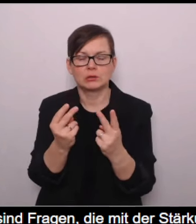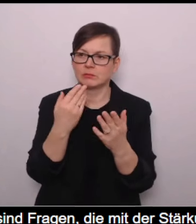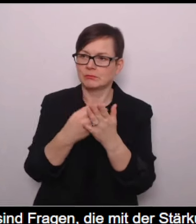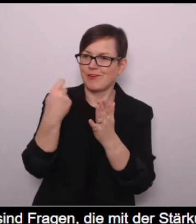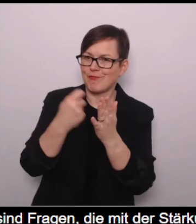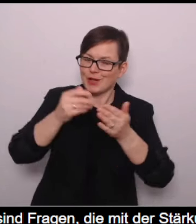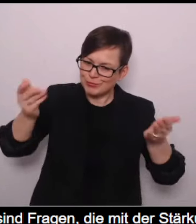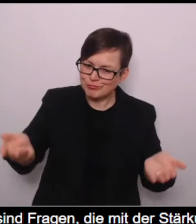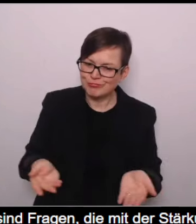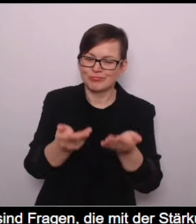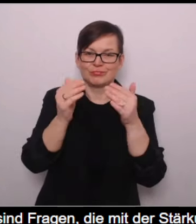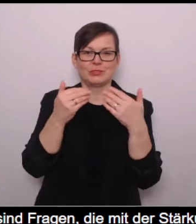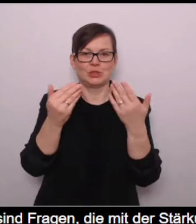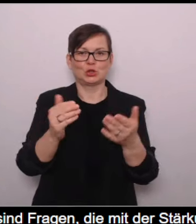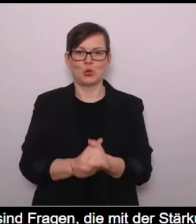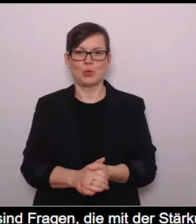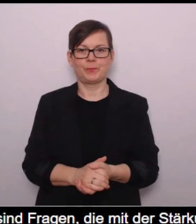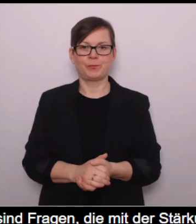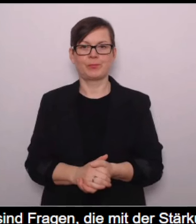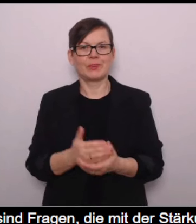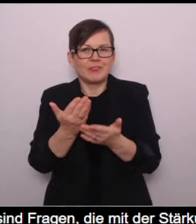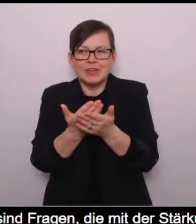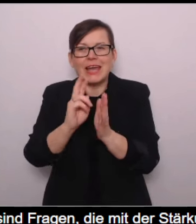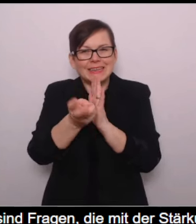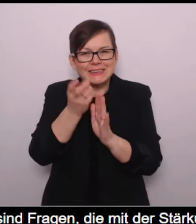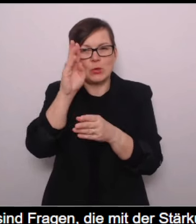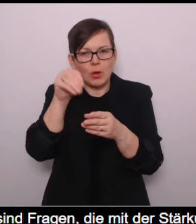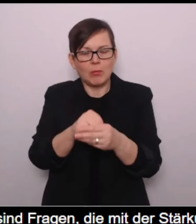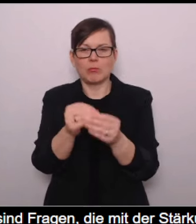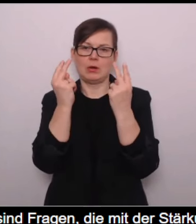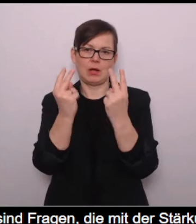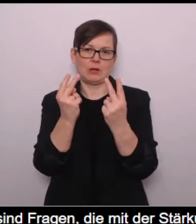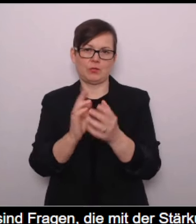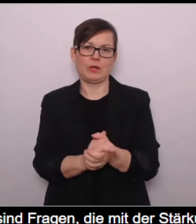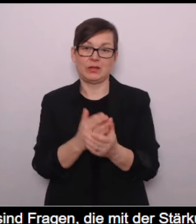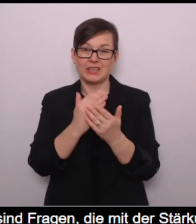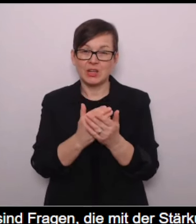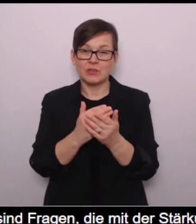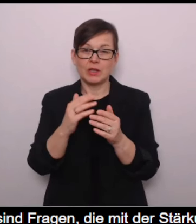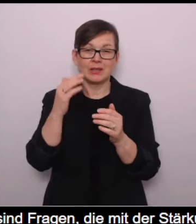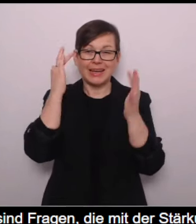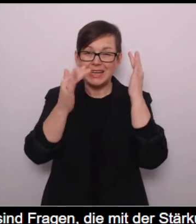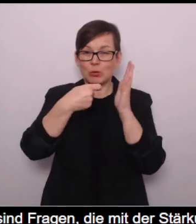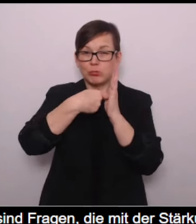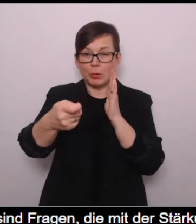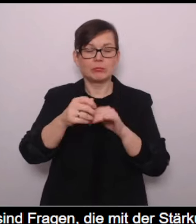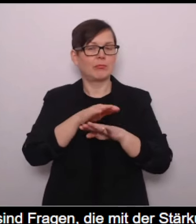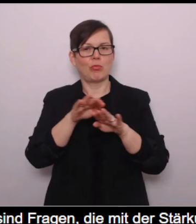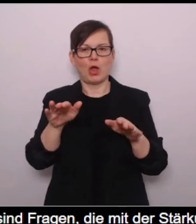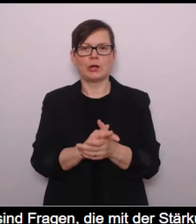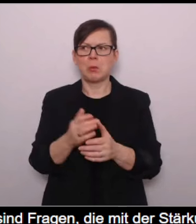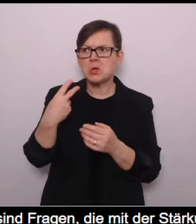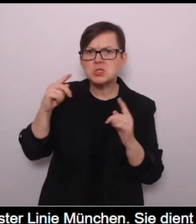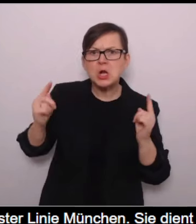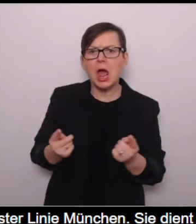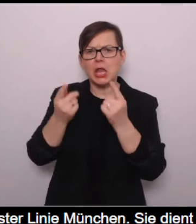glaube, gerade dem Alter in der Grundschule ist diese Hinwendung auch zu Werten, zur Bildung, zur Erziehung als Teil einfach